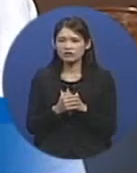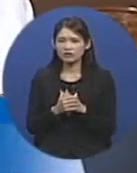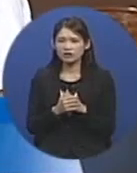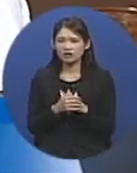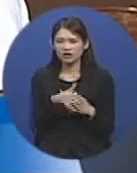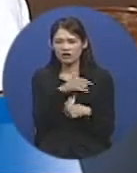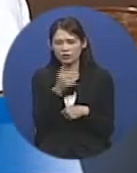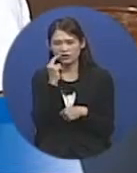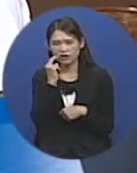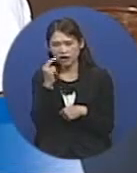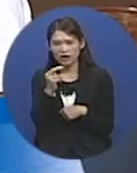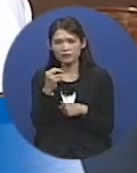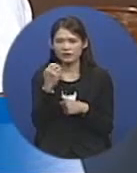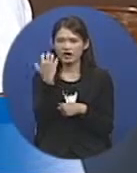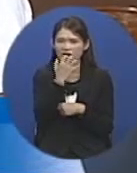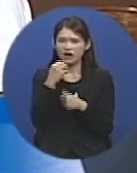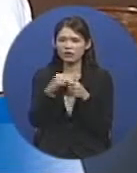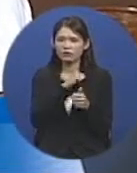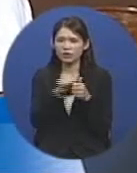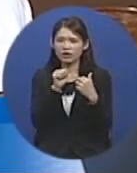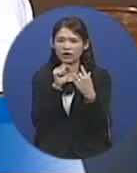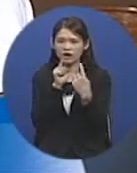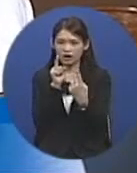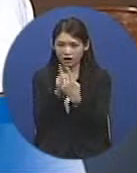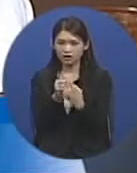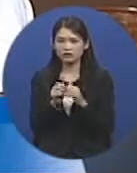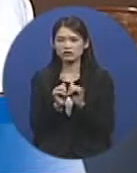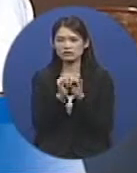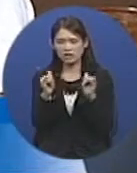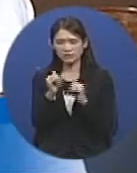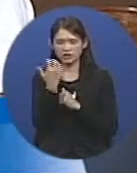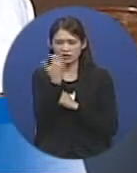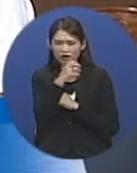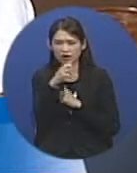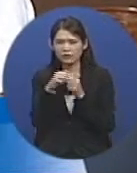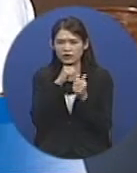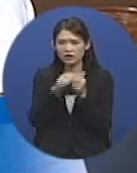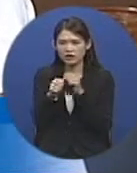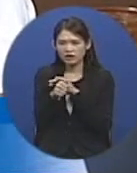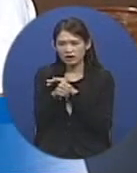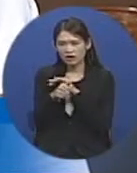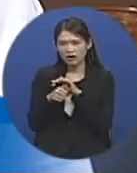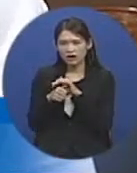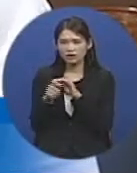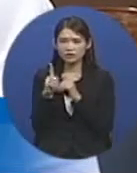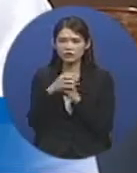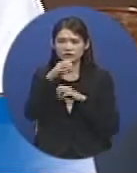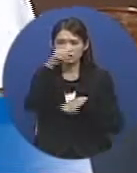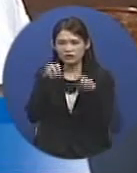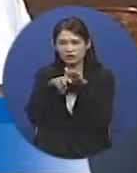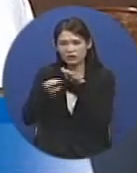심한 성폭행을 당해서 차라리 성폭행을 당해서 수치스러움에 죽는 것보다는 차라리